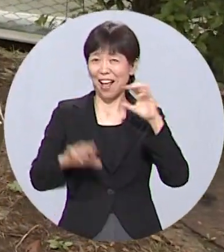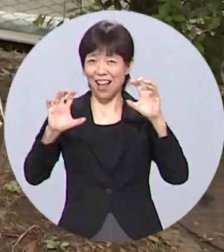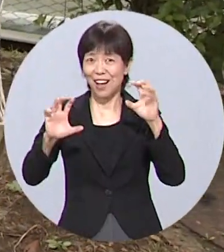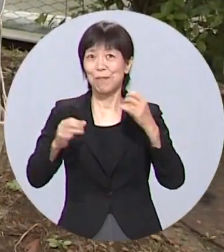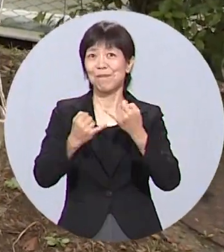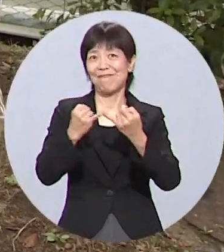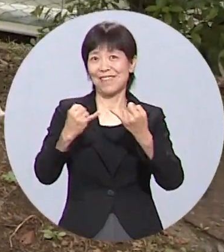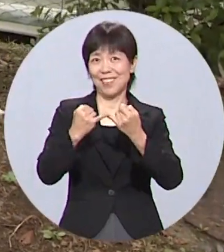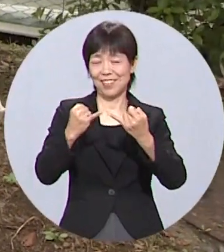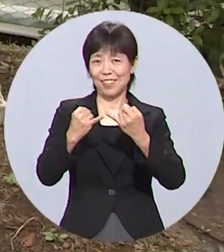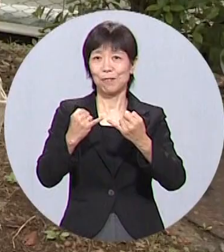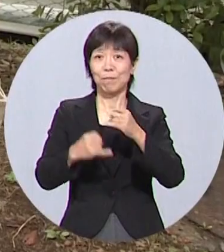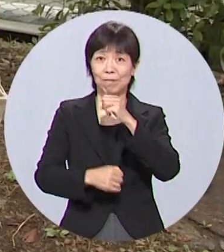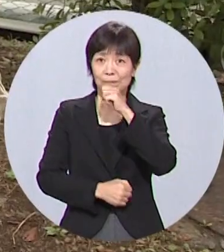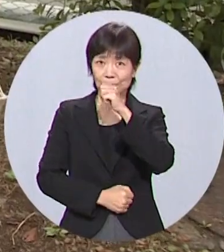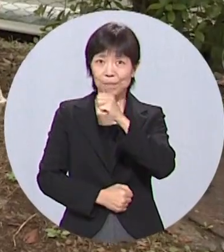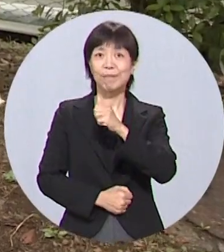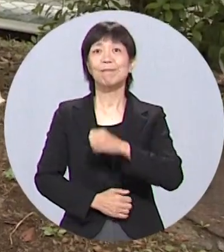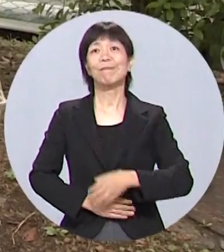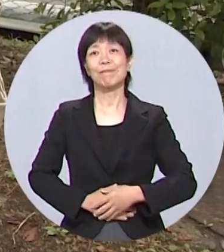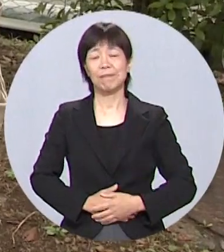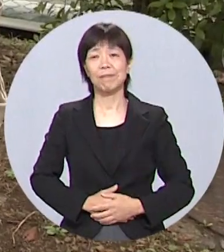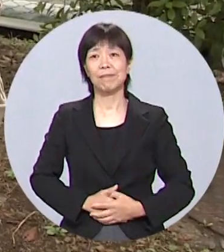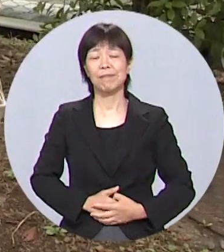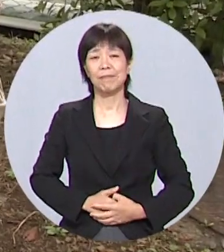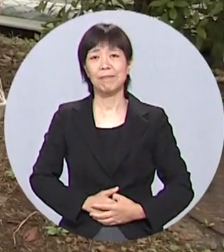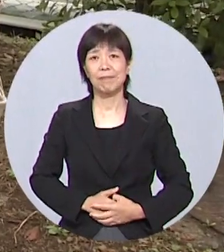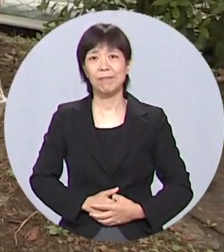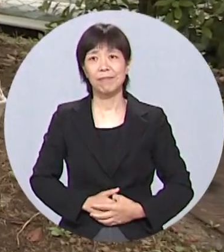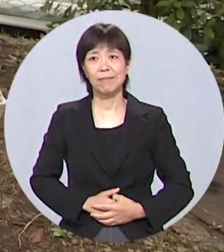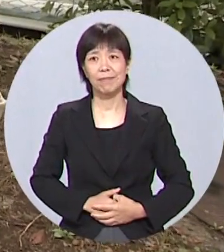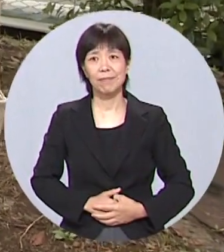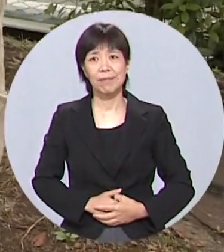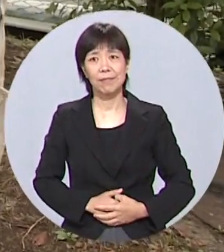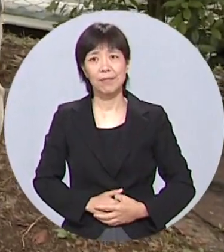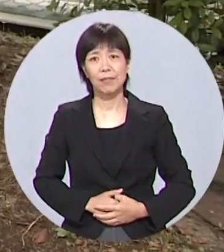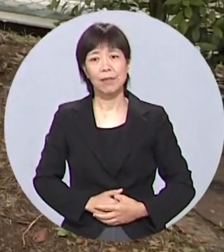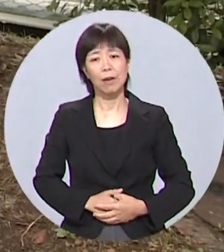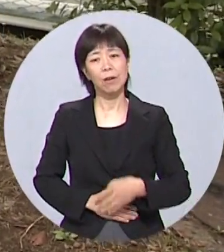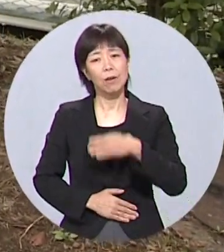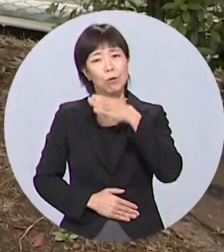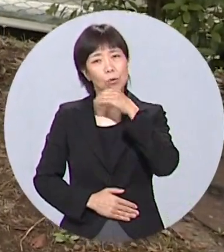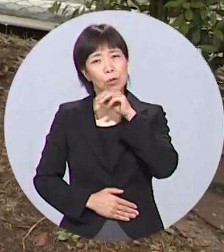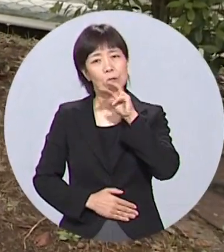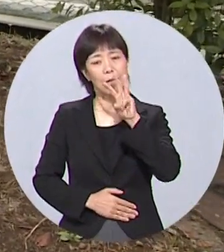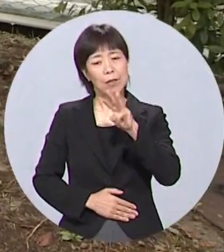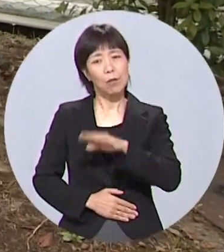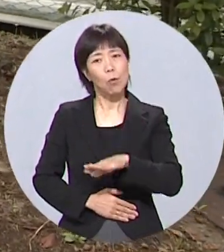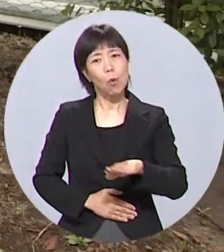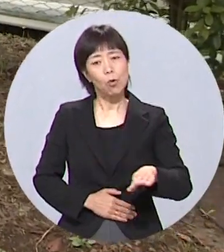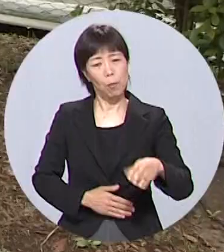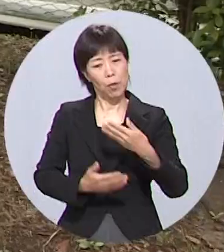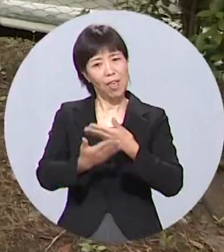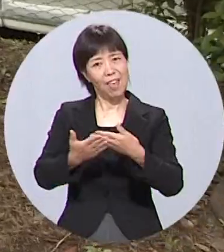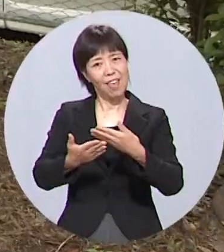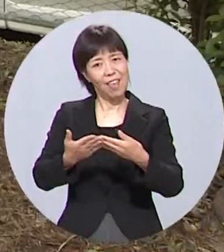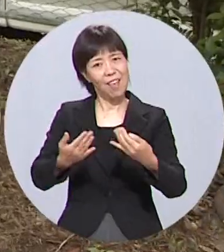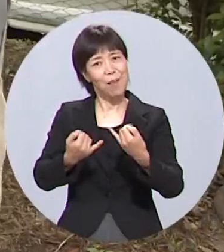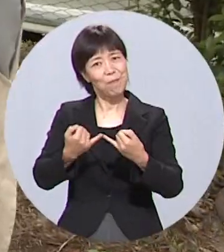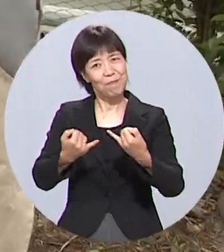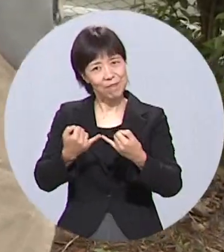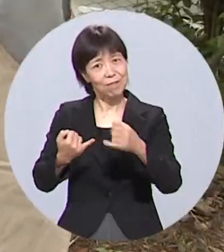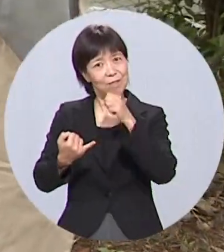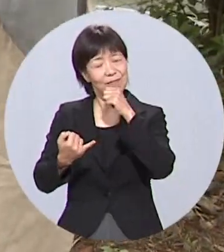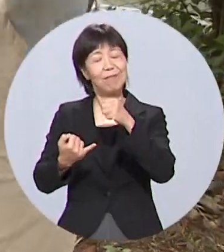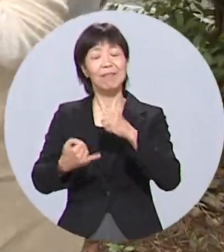うですね、はい、こんな感じで、 あ、でもなんか、はい、3歳児が描いた熊といえば熊ですよね。 そうです